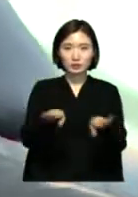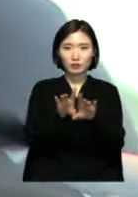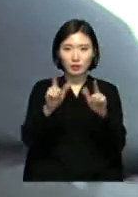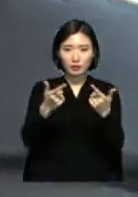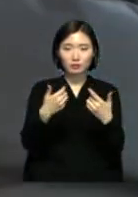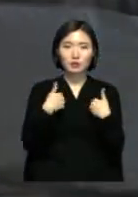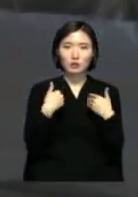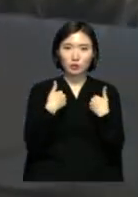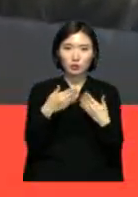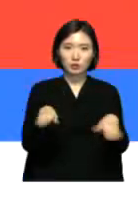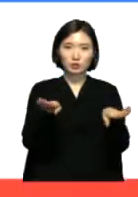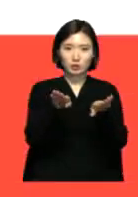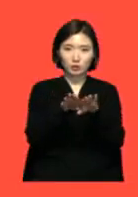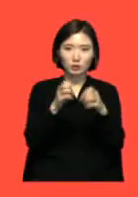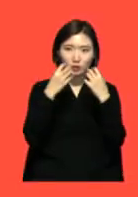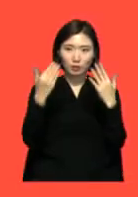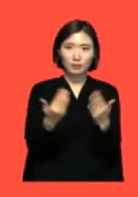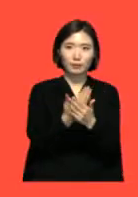필요시설로 거듭나고 있습니다.